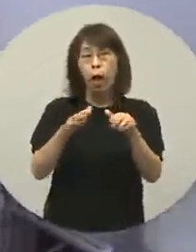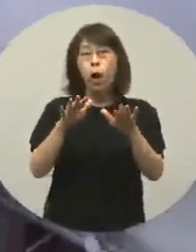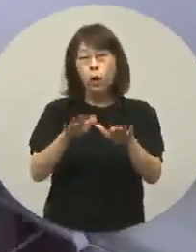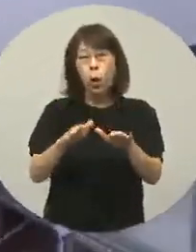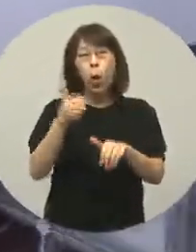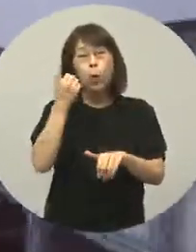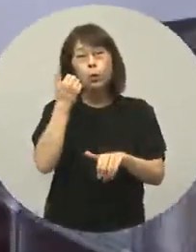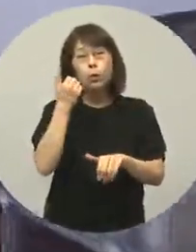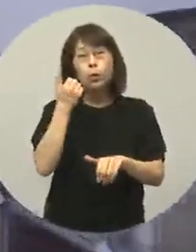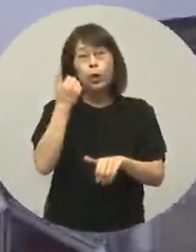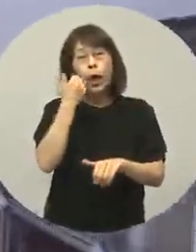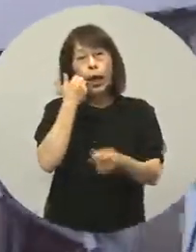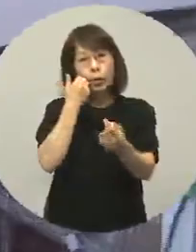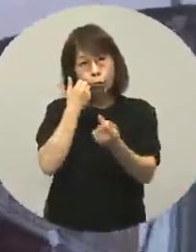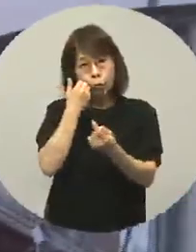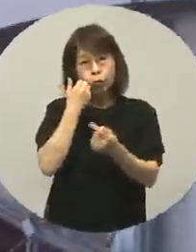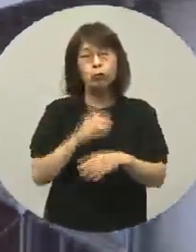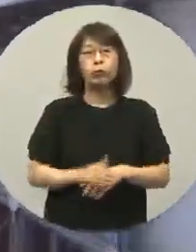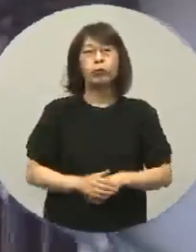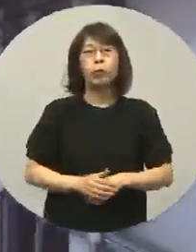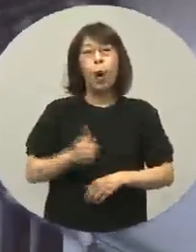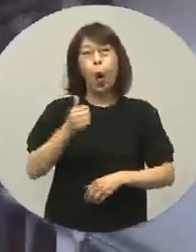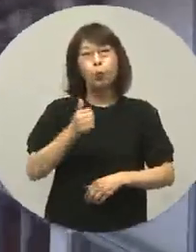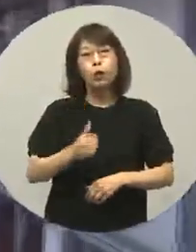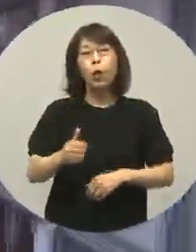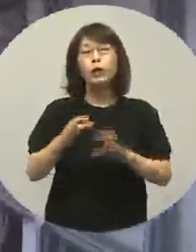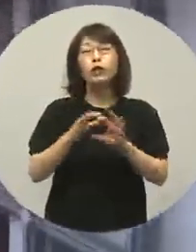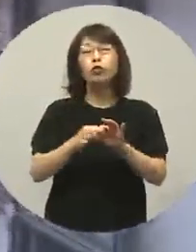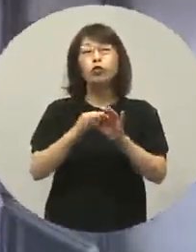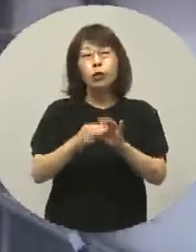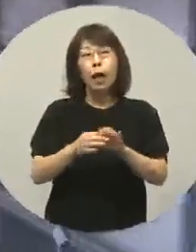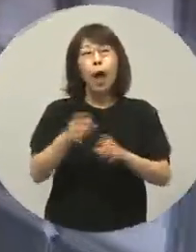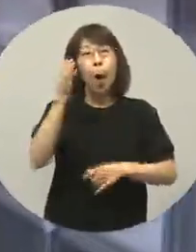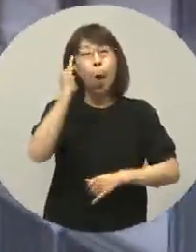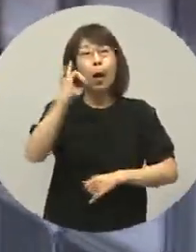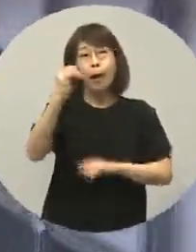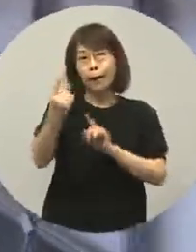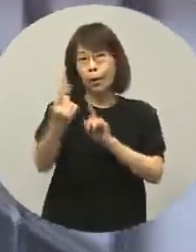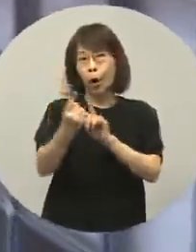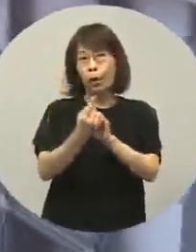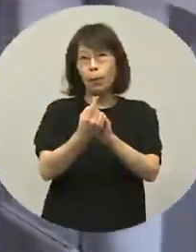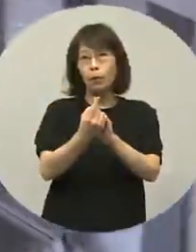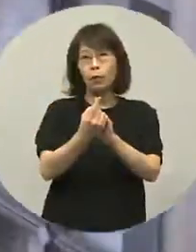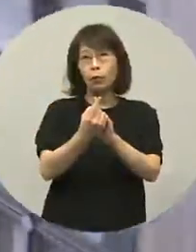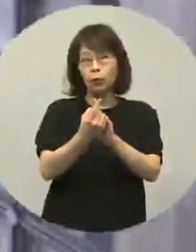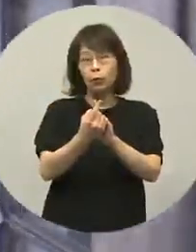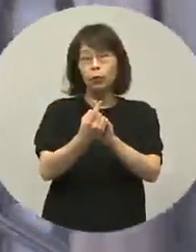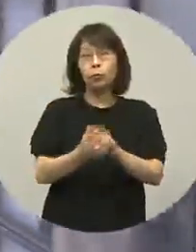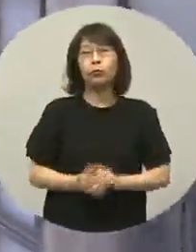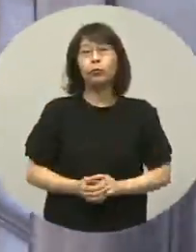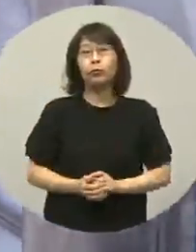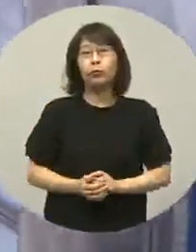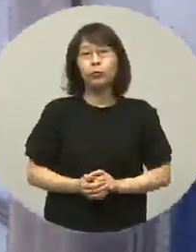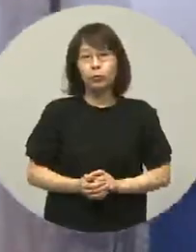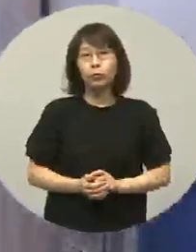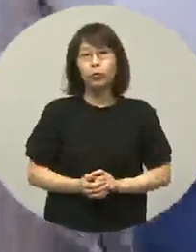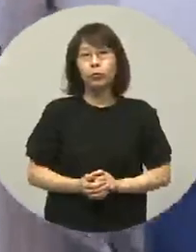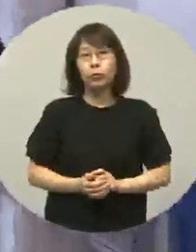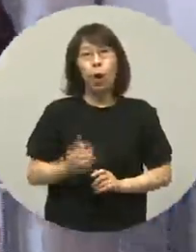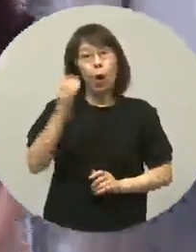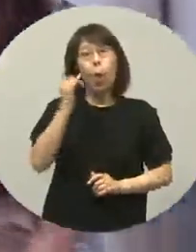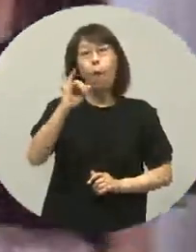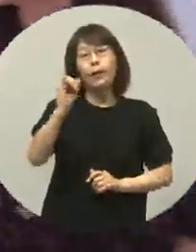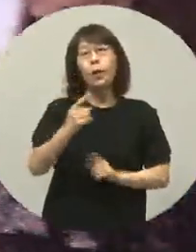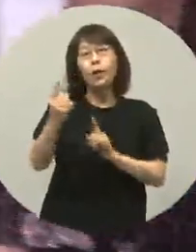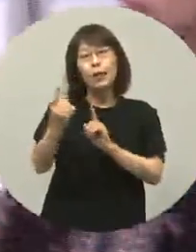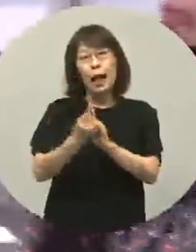が相談に来られるんですか？ 今日は息子さんの相談ということでお母さんとお会いします。あ、 直接相談者の声に耳を傾